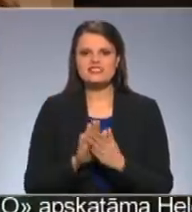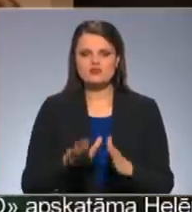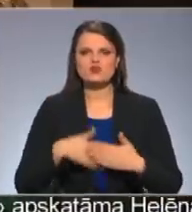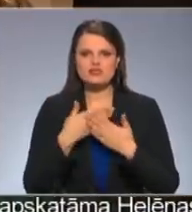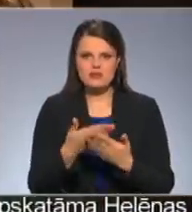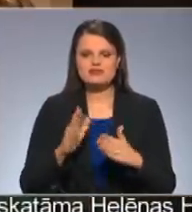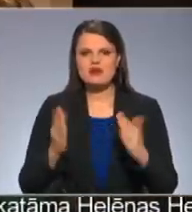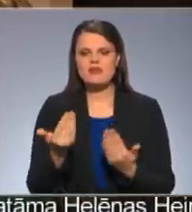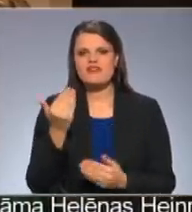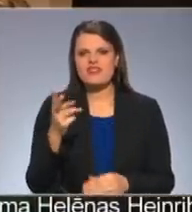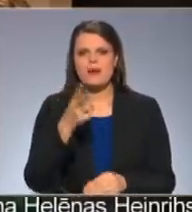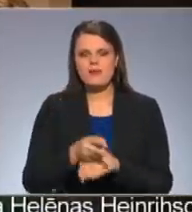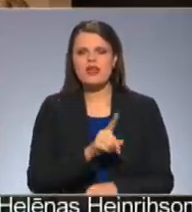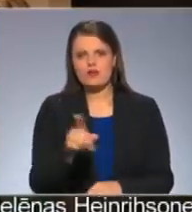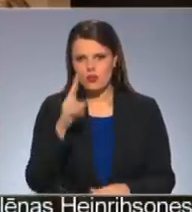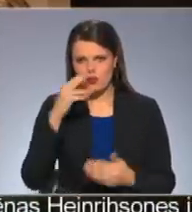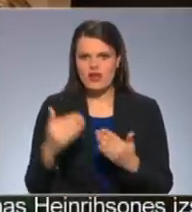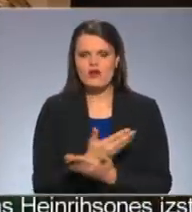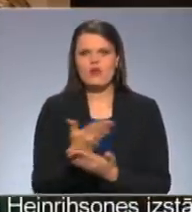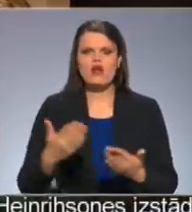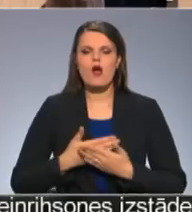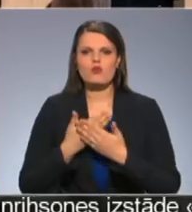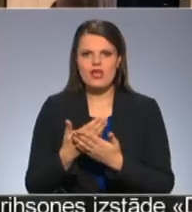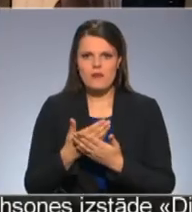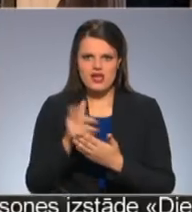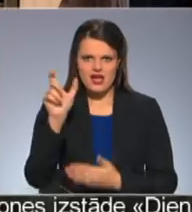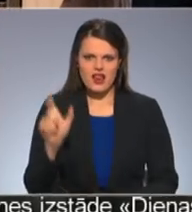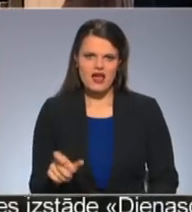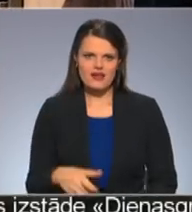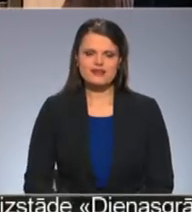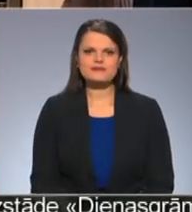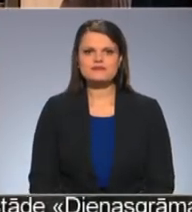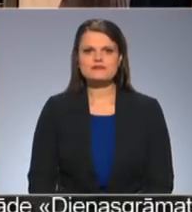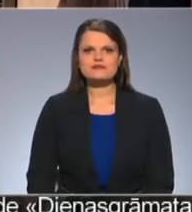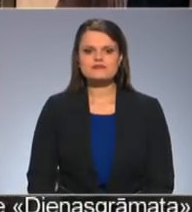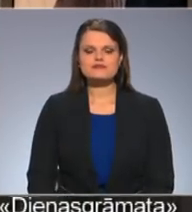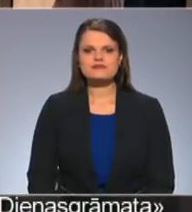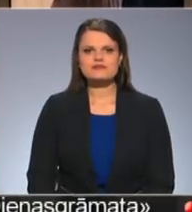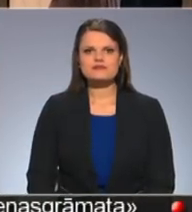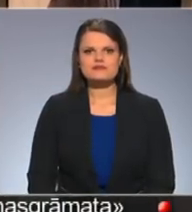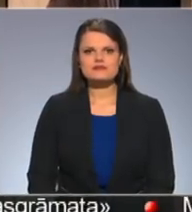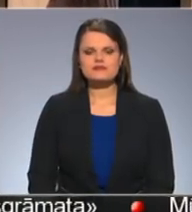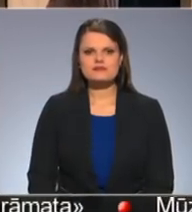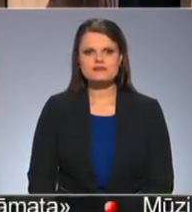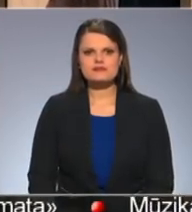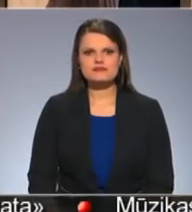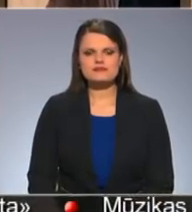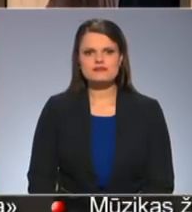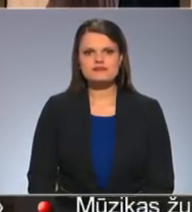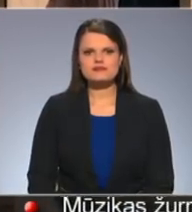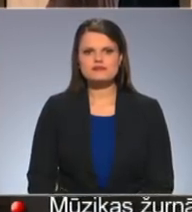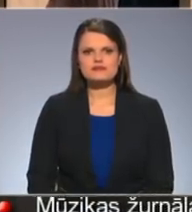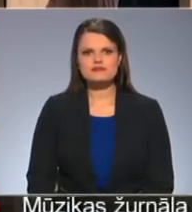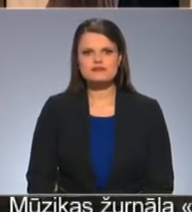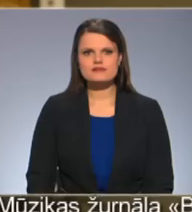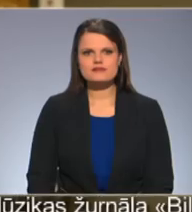mīlestību, bet viņa pienākums ir no jauna kādu iemīlēt. Davai! Через три часа за тобой заеду, пойдем